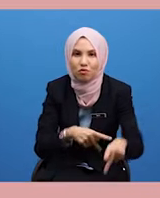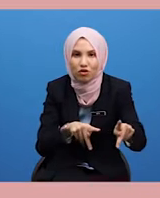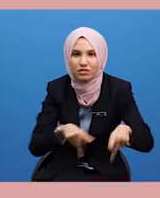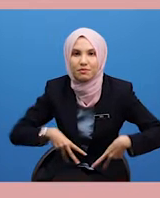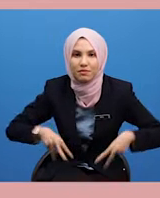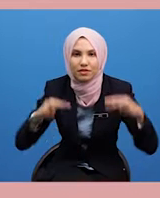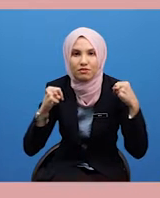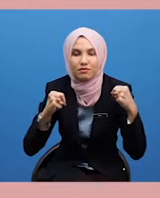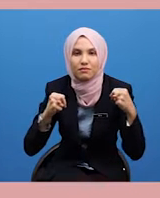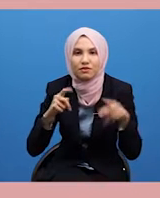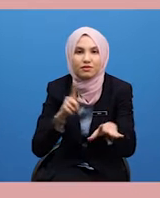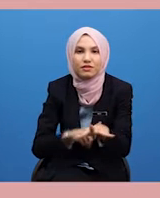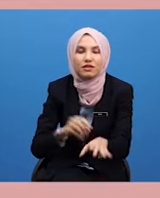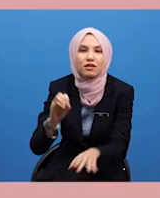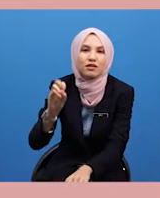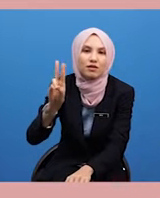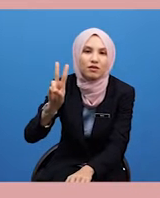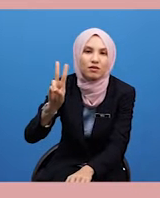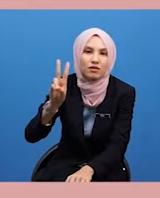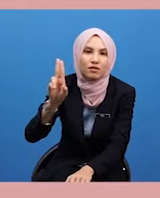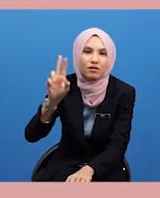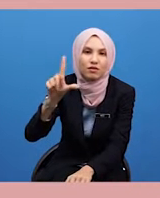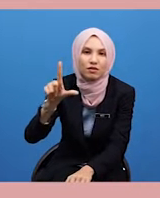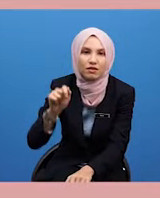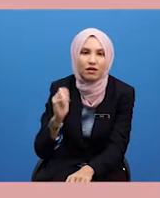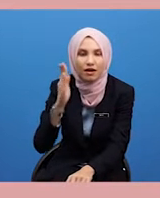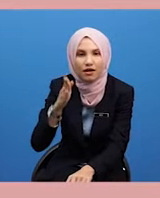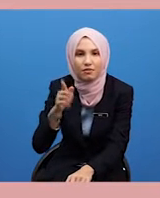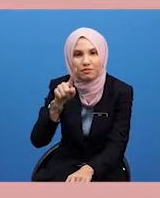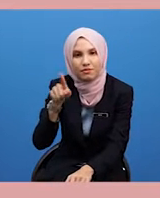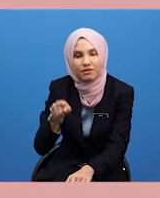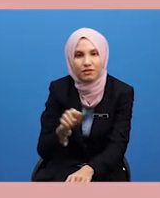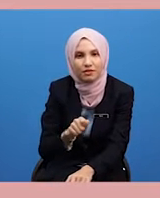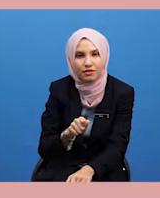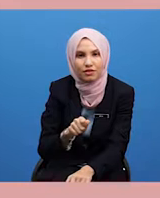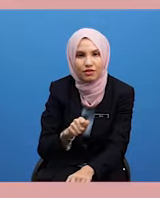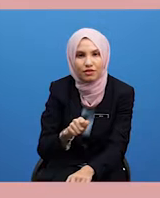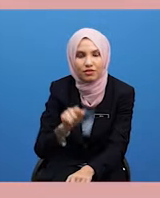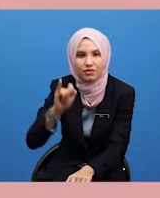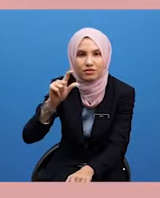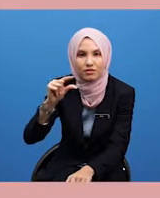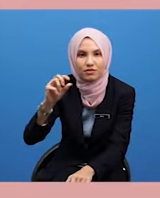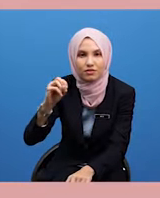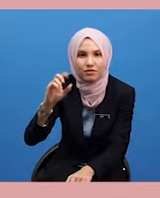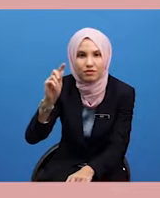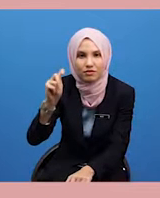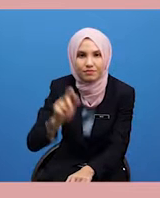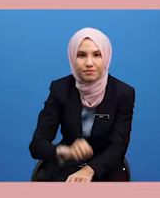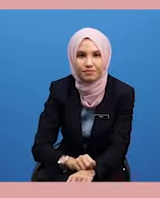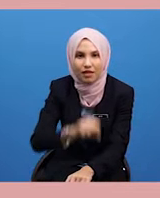di ovul. Lalu ianya akan membentuk zigot. Soalan 2.